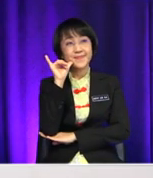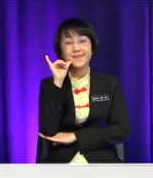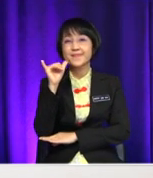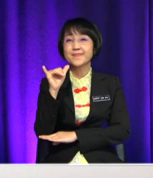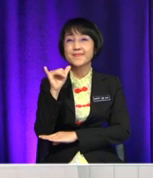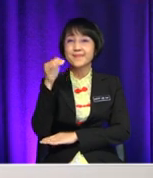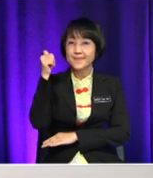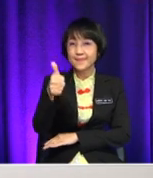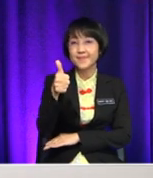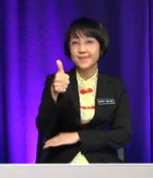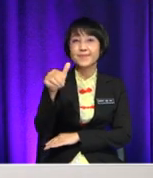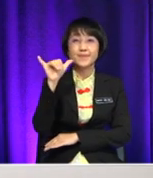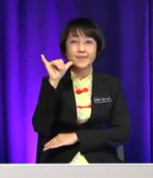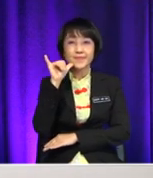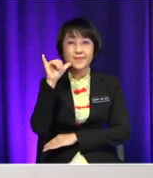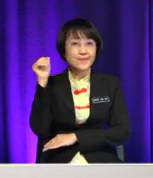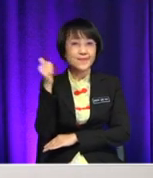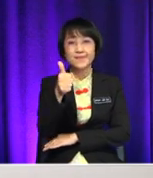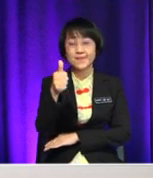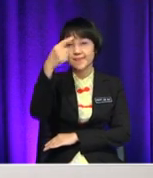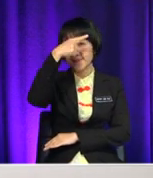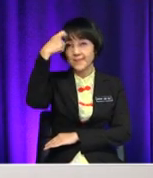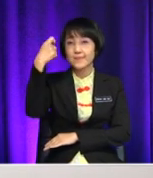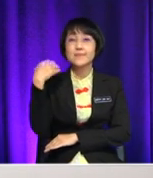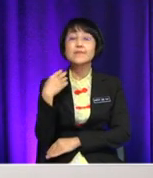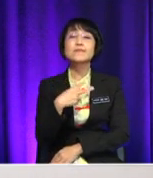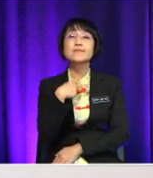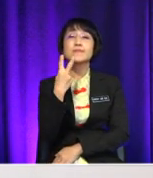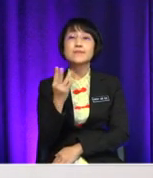intonasi kan Nah itu nasi tinggi rendah katanya